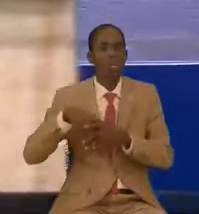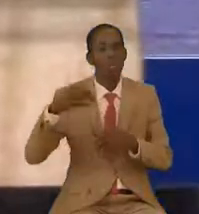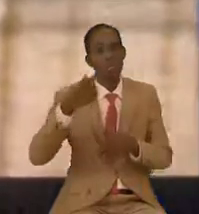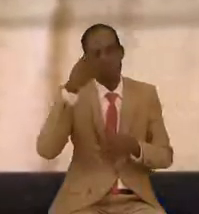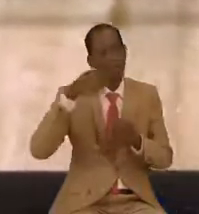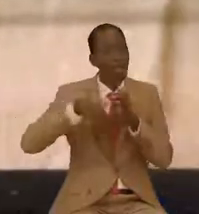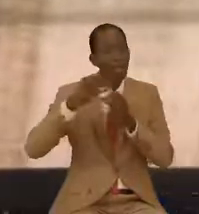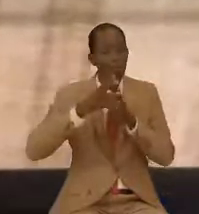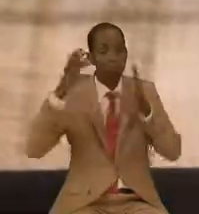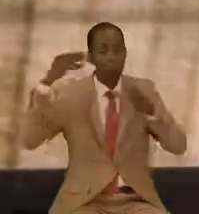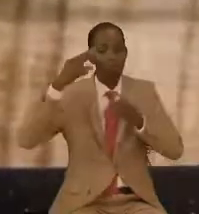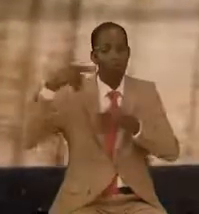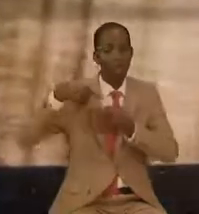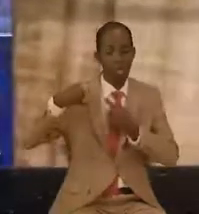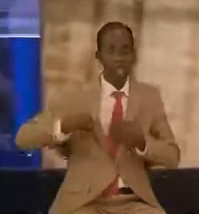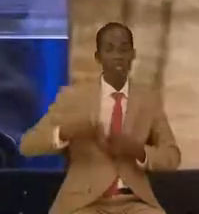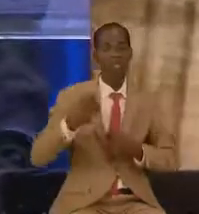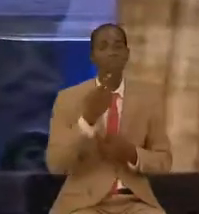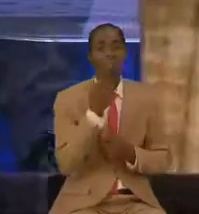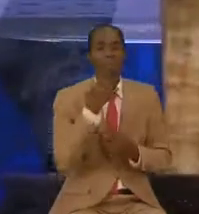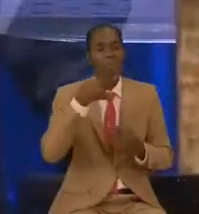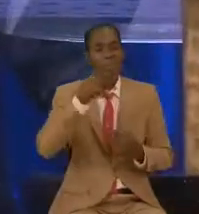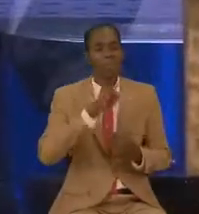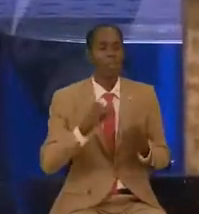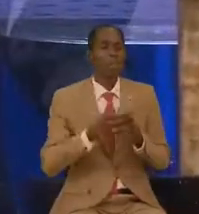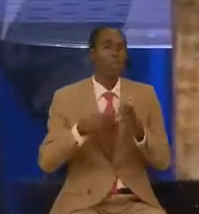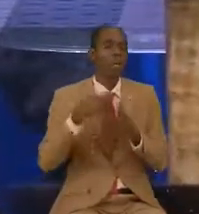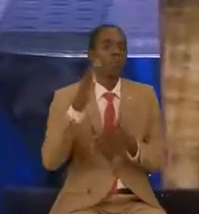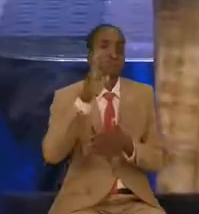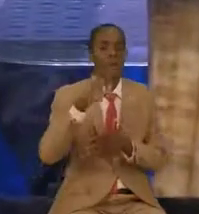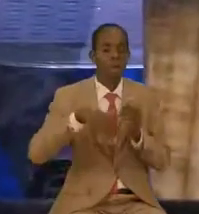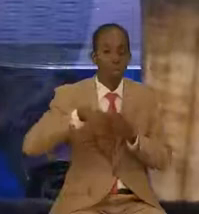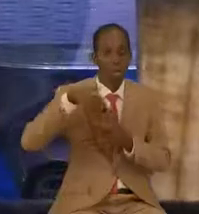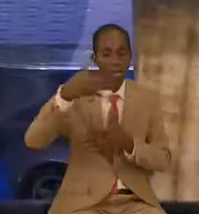l'abondance du cœur que la bouche parle. Ta vie extérieure